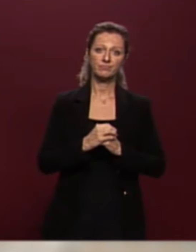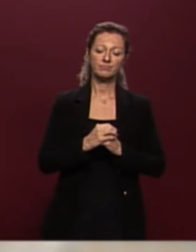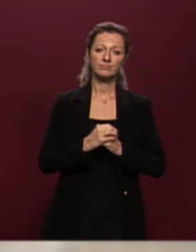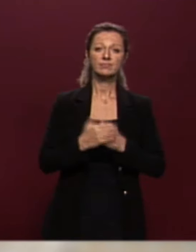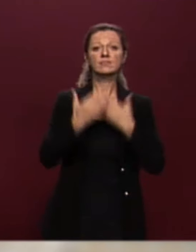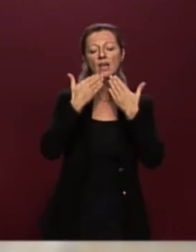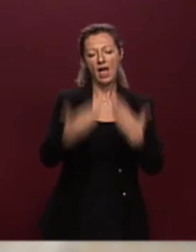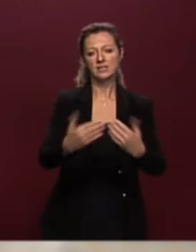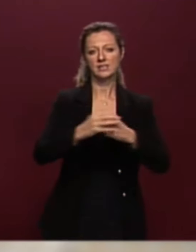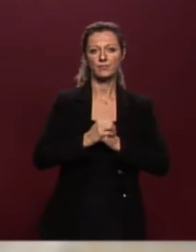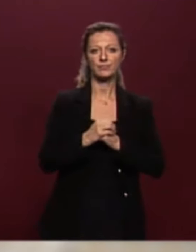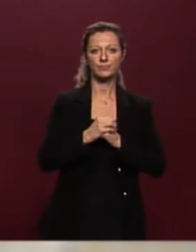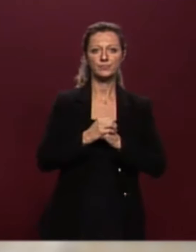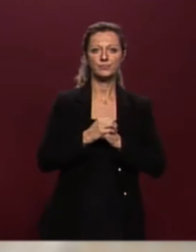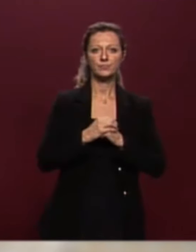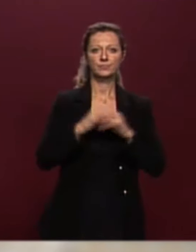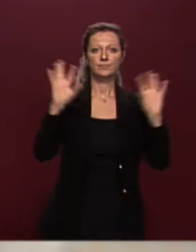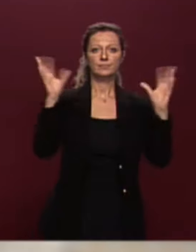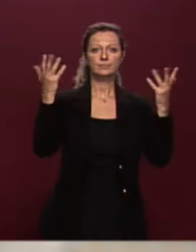Grazie.